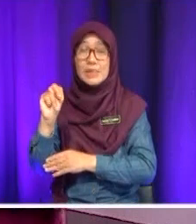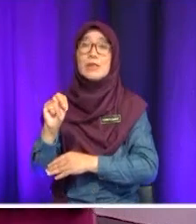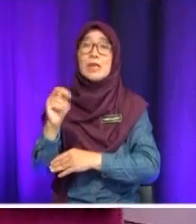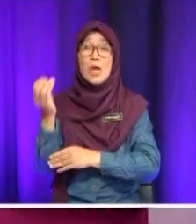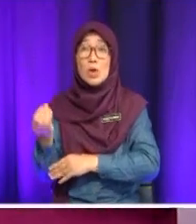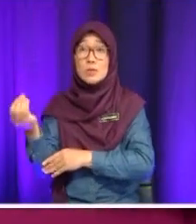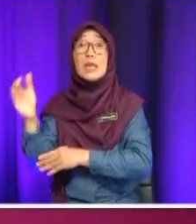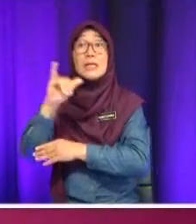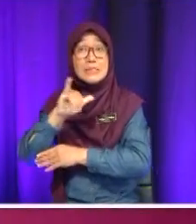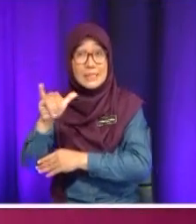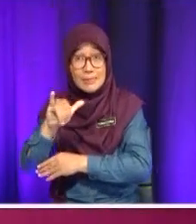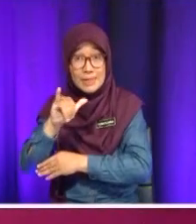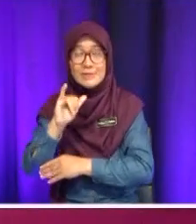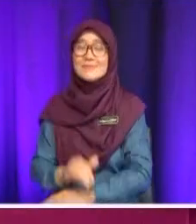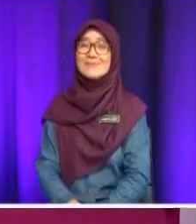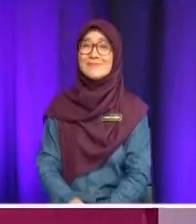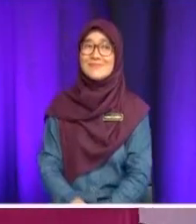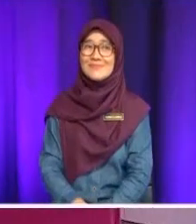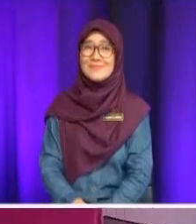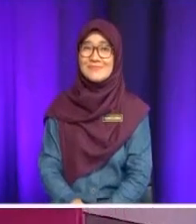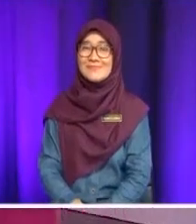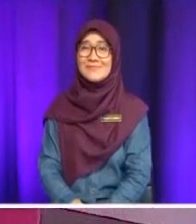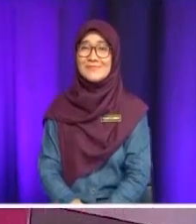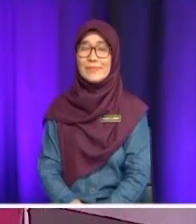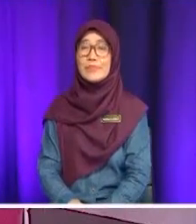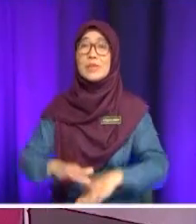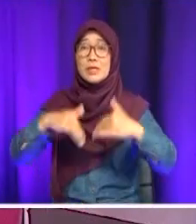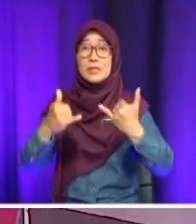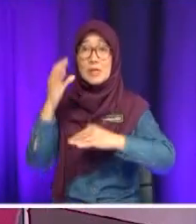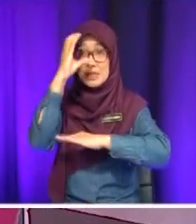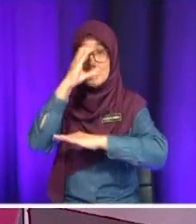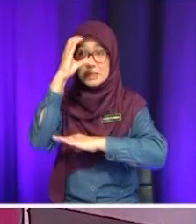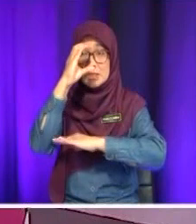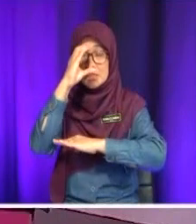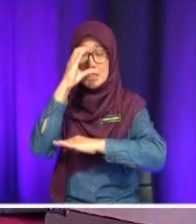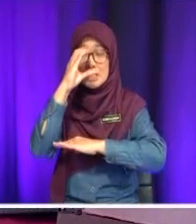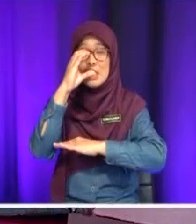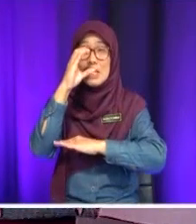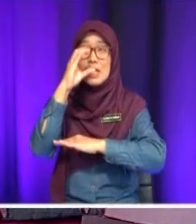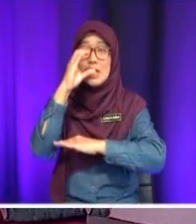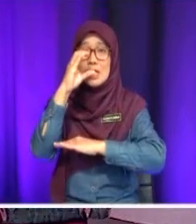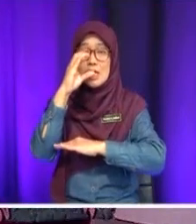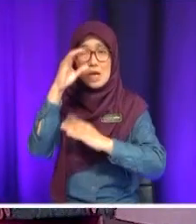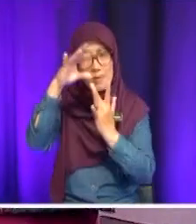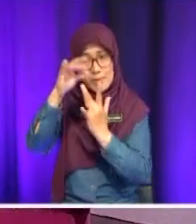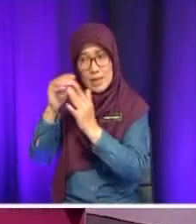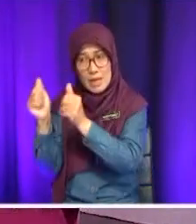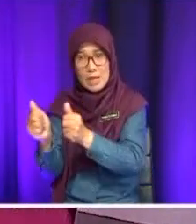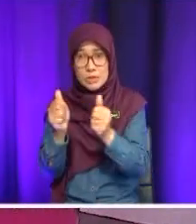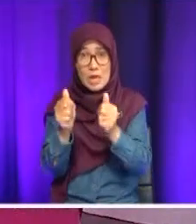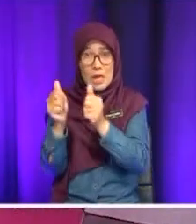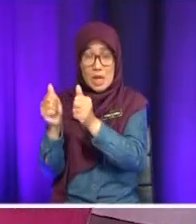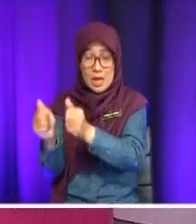kita coba kepada mencari bilangan pilih atur bagi contoh